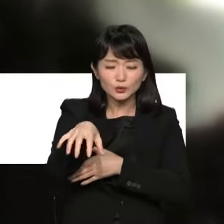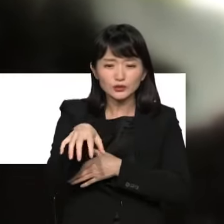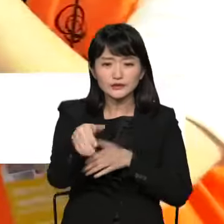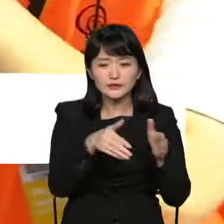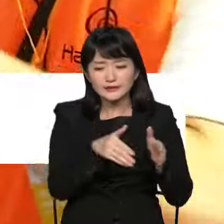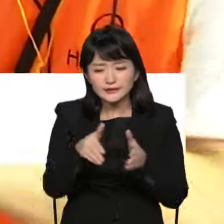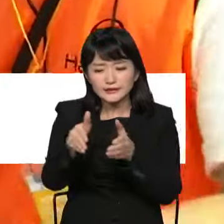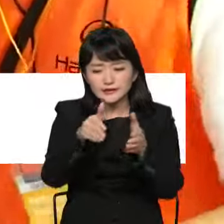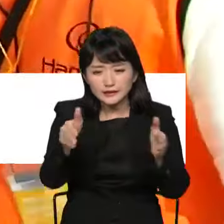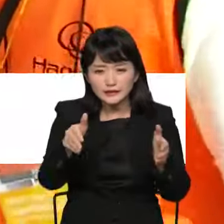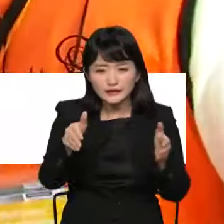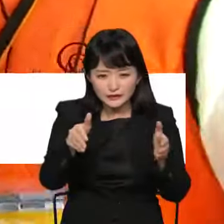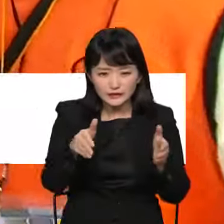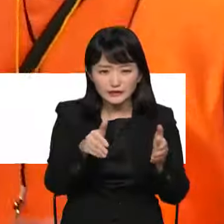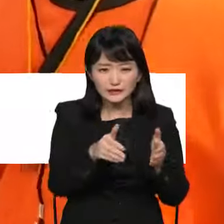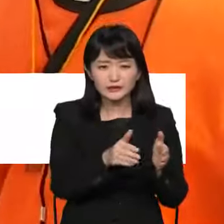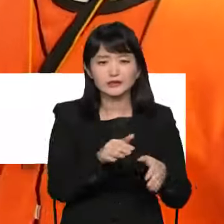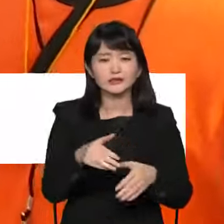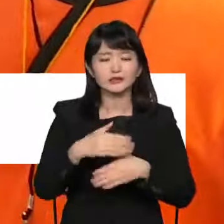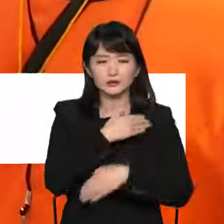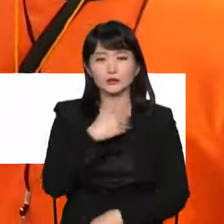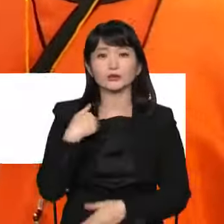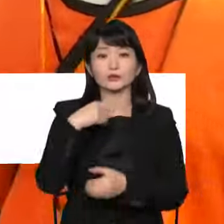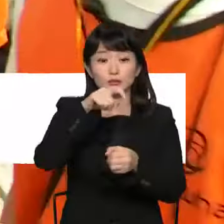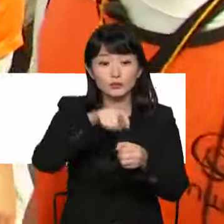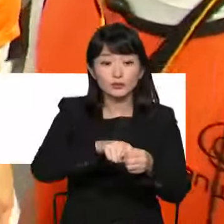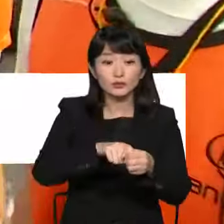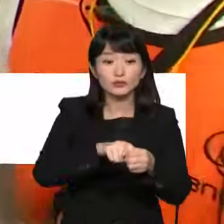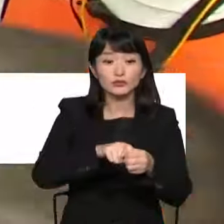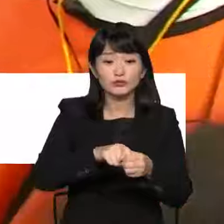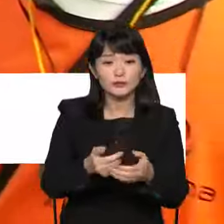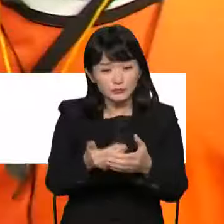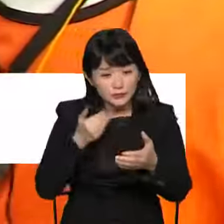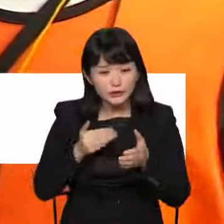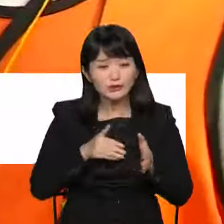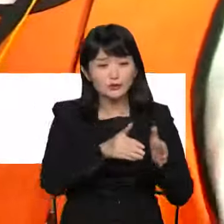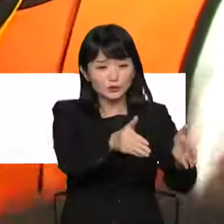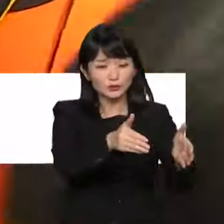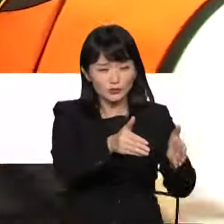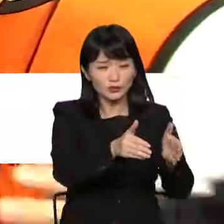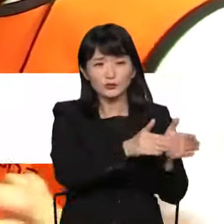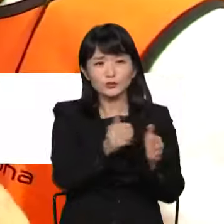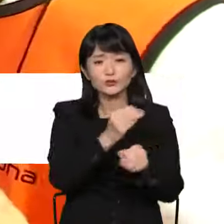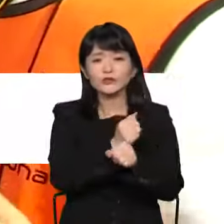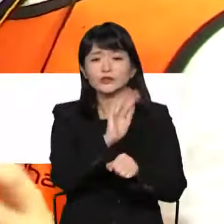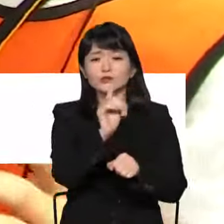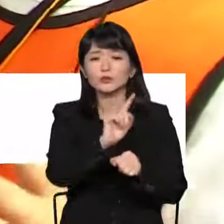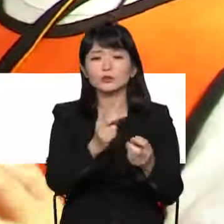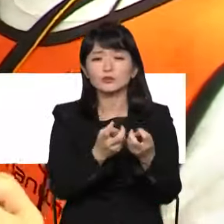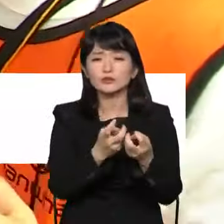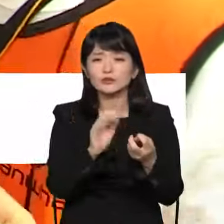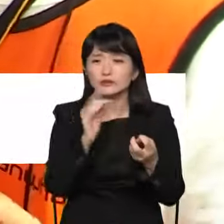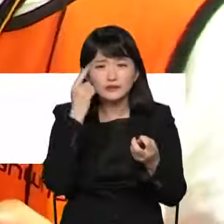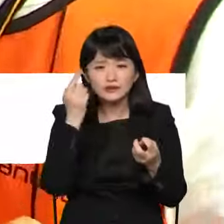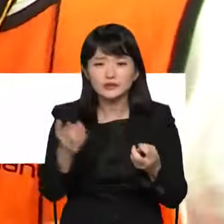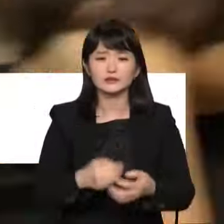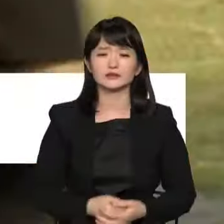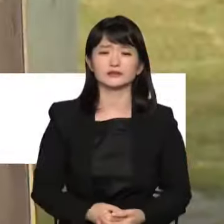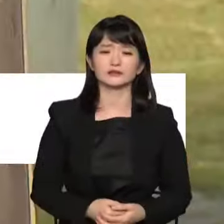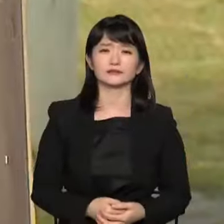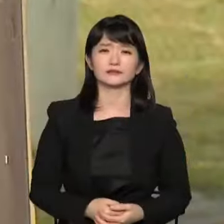차원에서 좀 앞 미리 확보를 해놨어야지. 난 이거 어떻게 될 거예요? 빨리 올라가서. 저도 그래서 말씀드리는데. 네. 아니 그럼 하세요